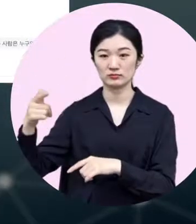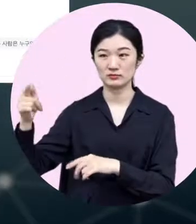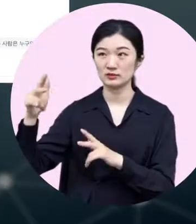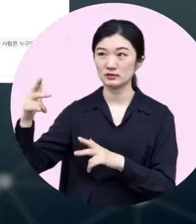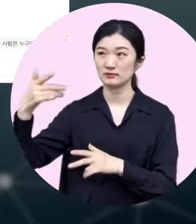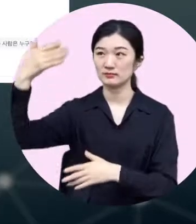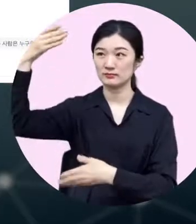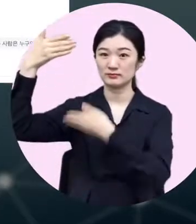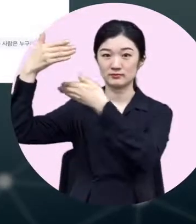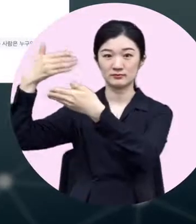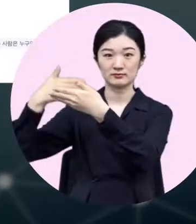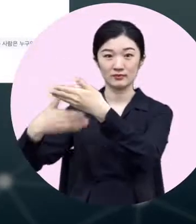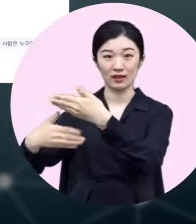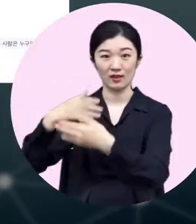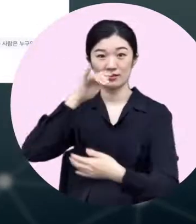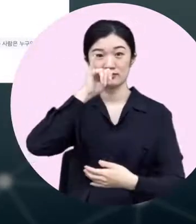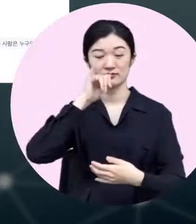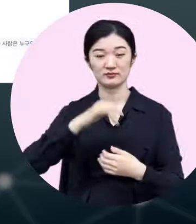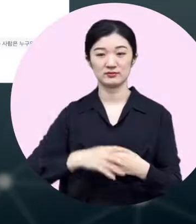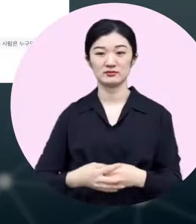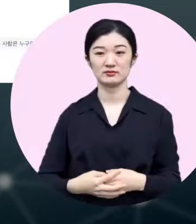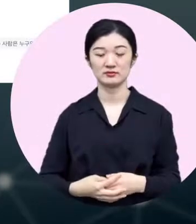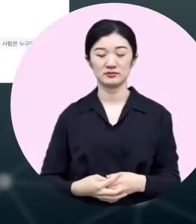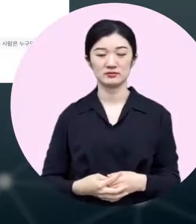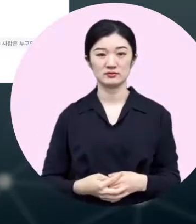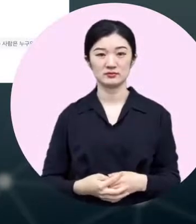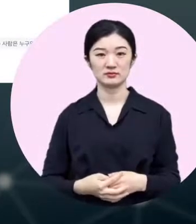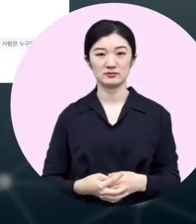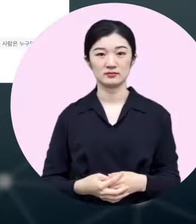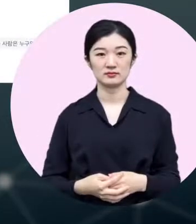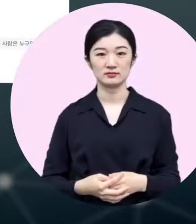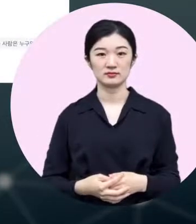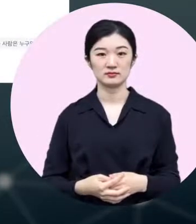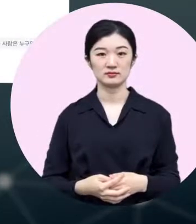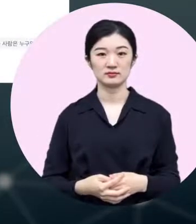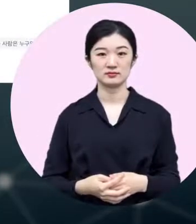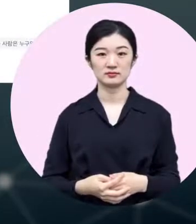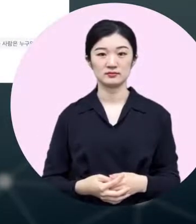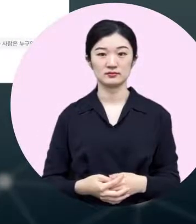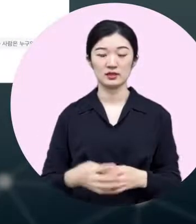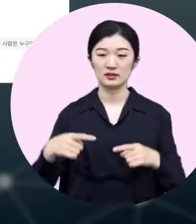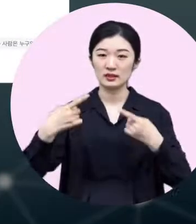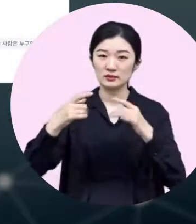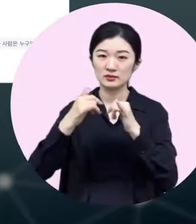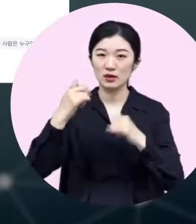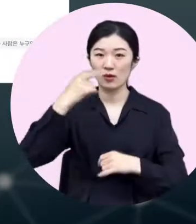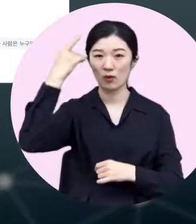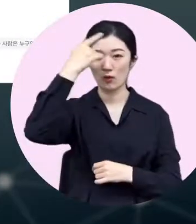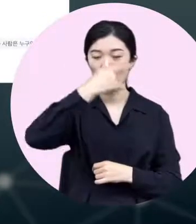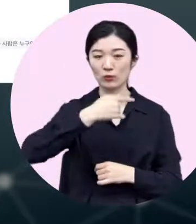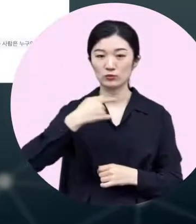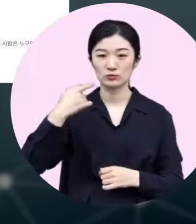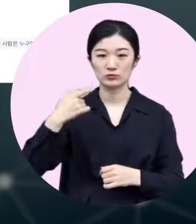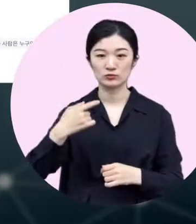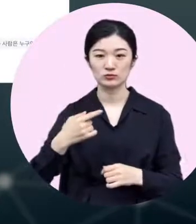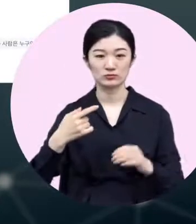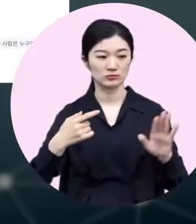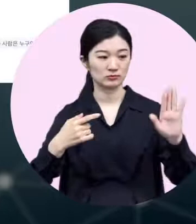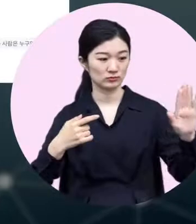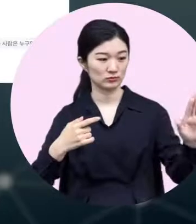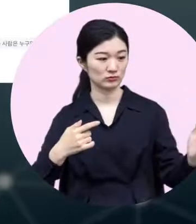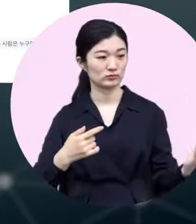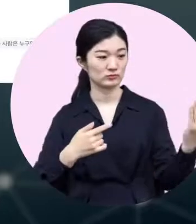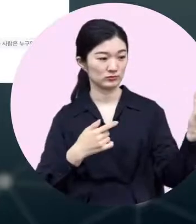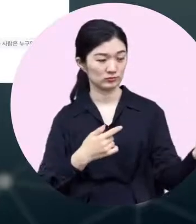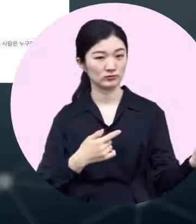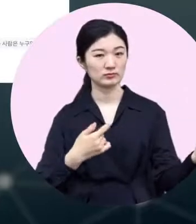뜰 거예요. 그래서 요거 뭐 요런 버튼을 눌러서 이렇게 보시면 참가자들 얼굴을 또 이쪽 한쪽에다 이렇게 띄워놓고 강의를